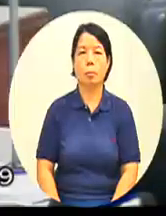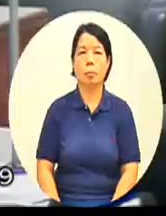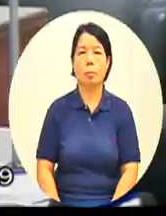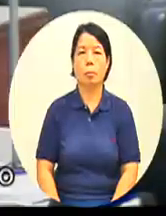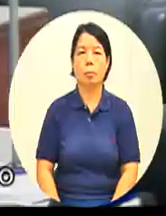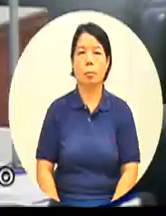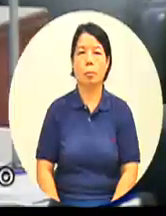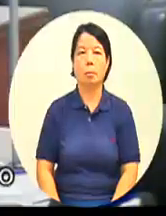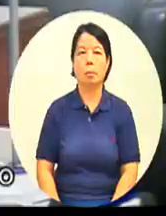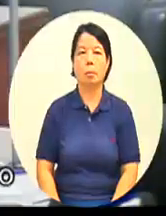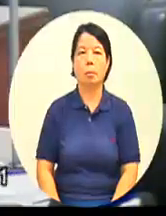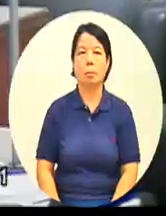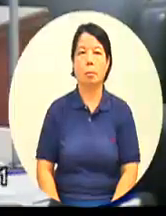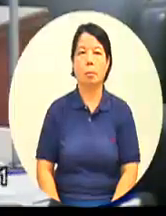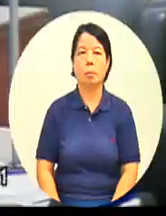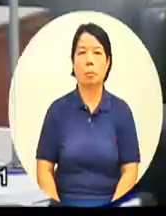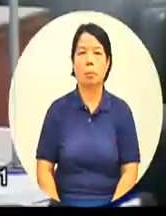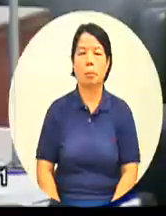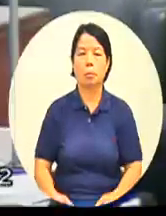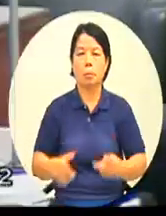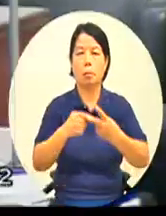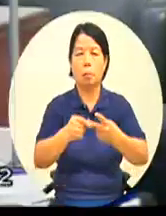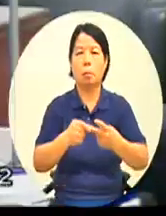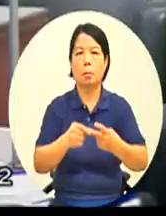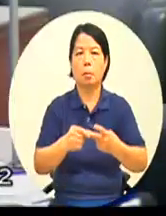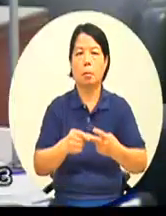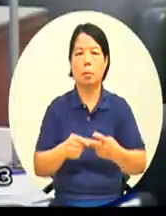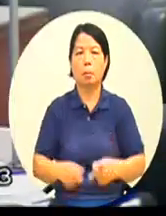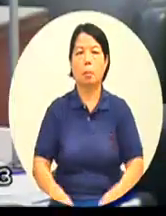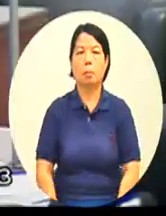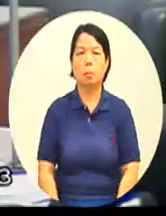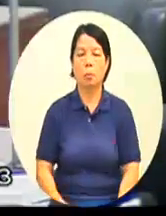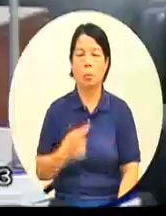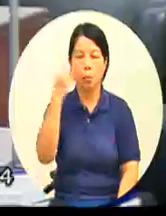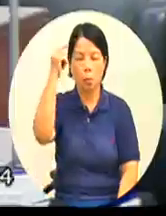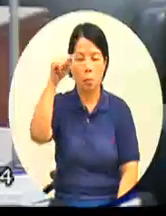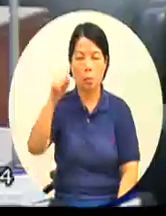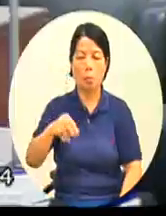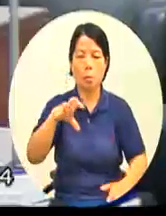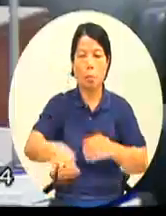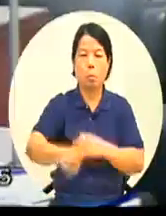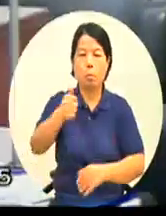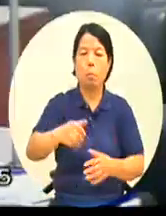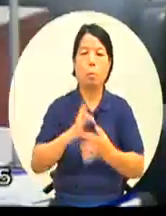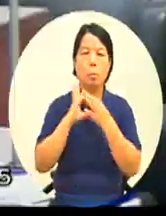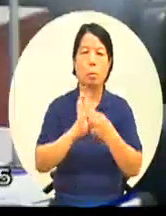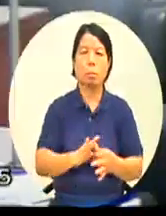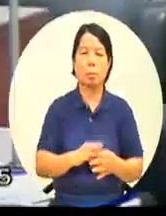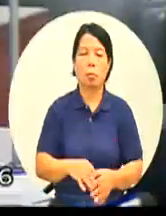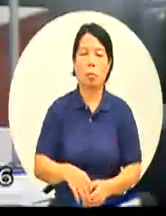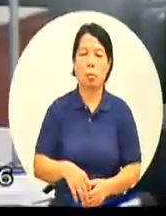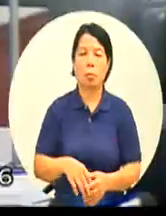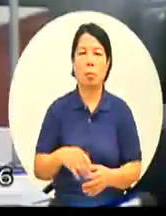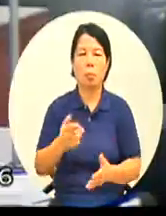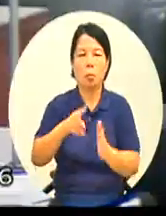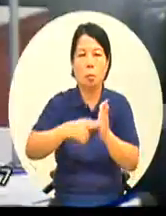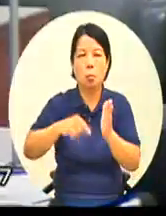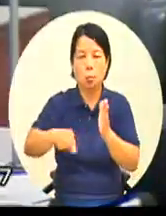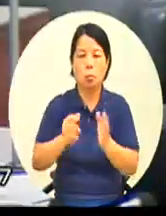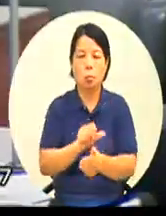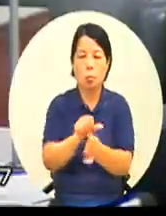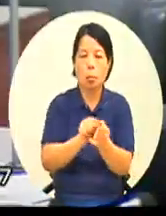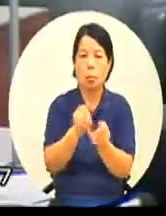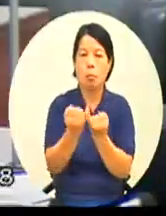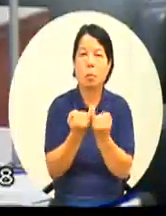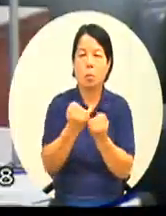好，最后一分钟。 那第二点是说，我认为局长延续刚刚的这个话题，就是有关同志劳